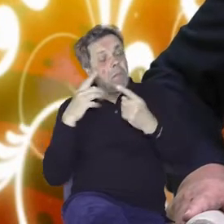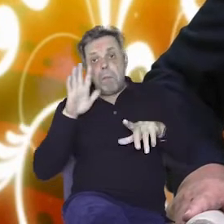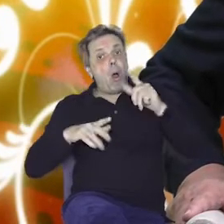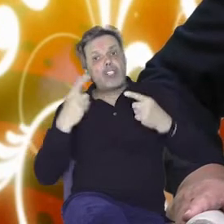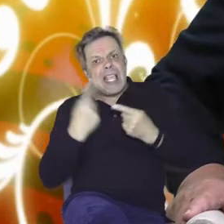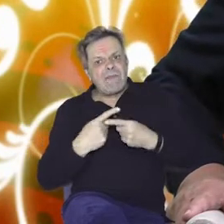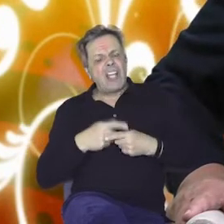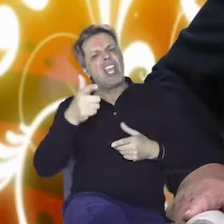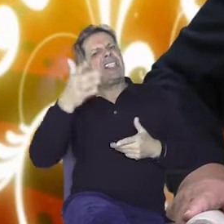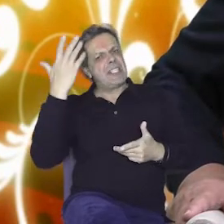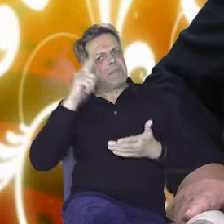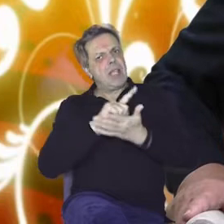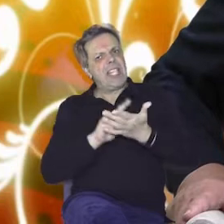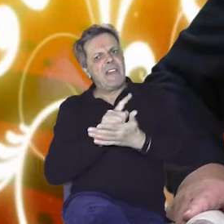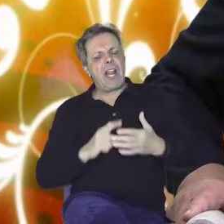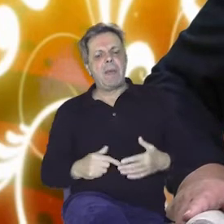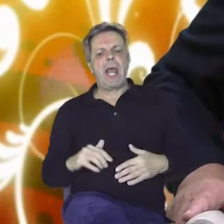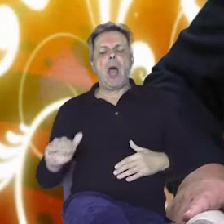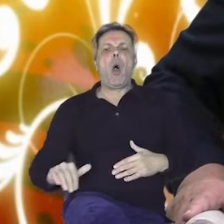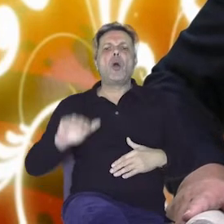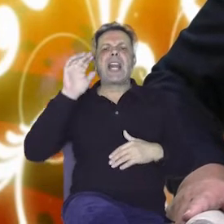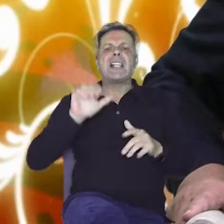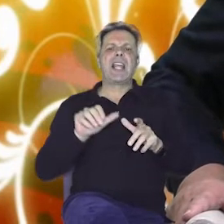tih vremena odrastanja u